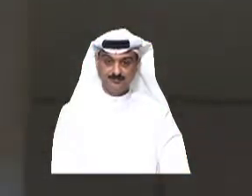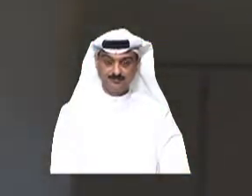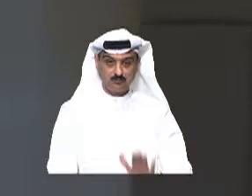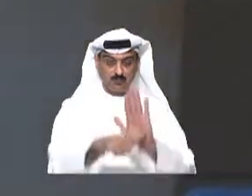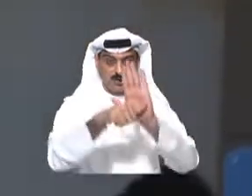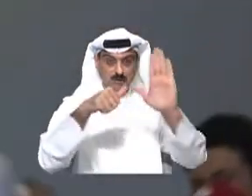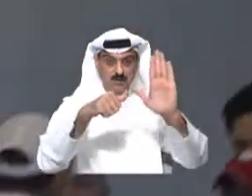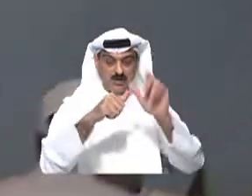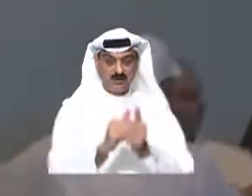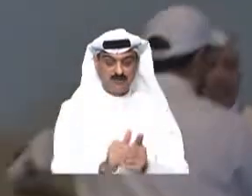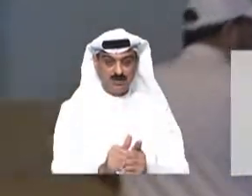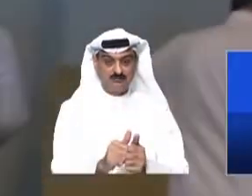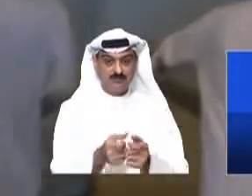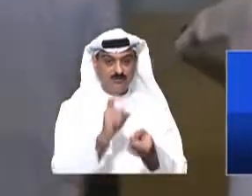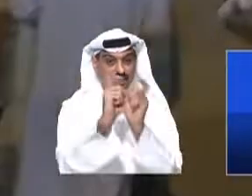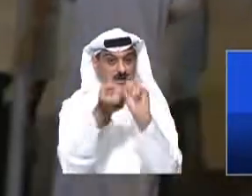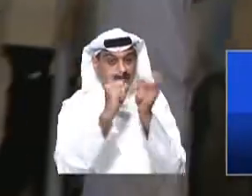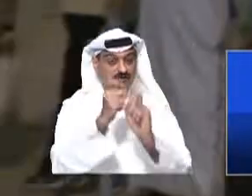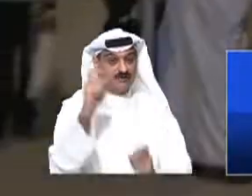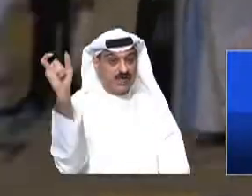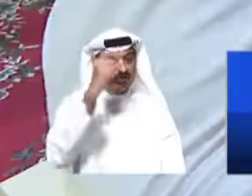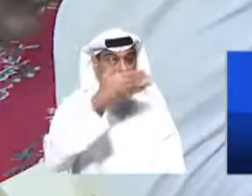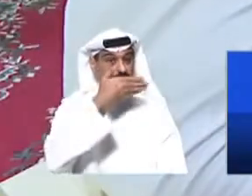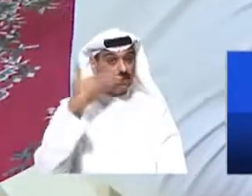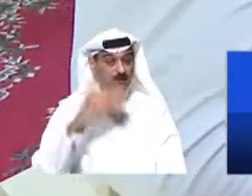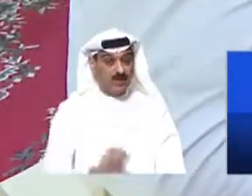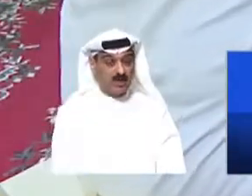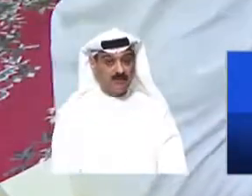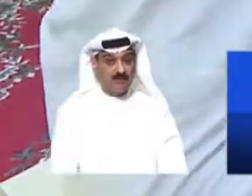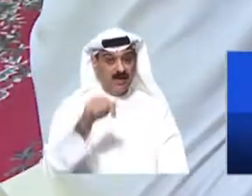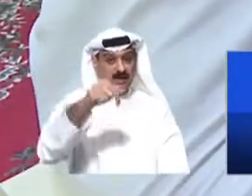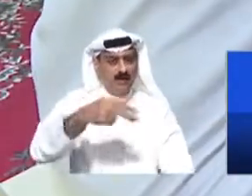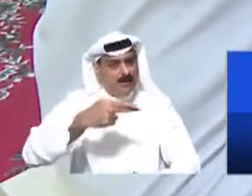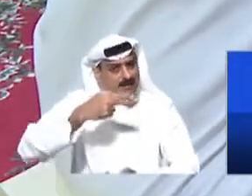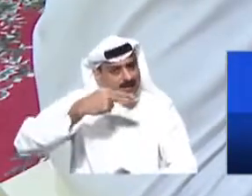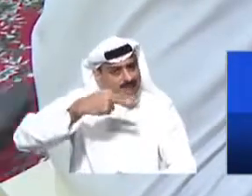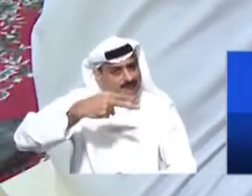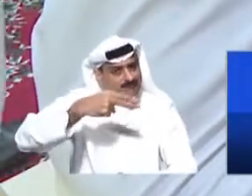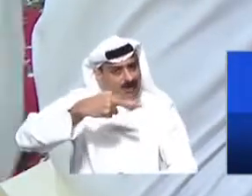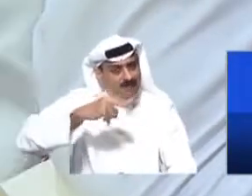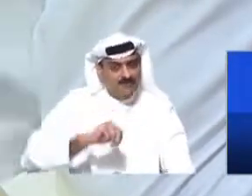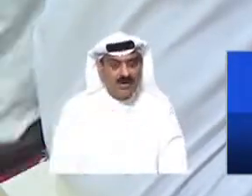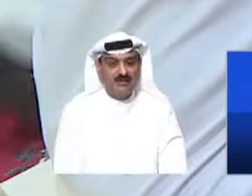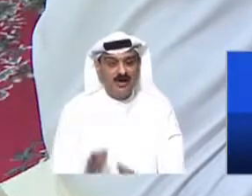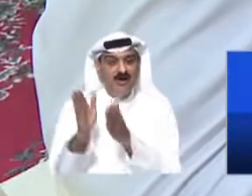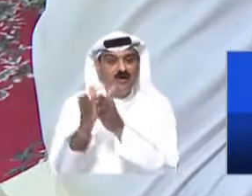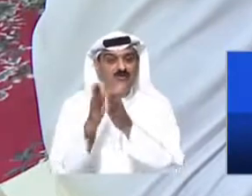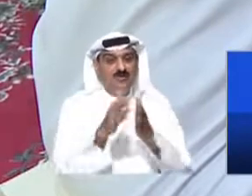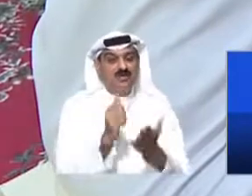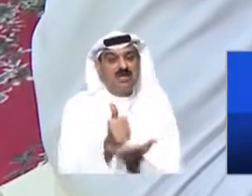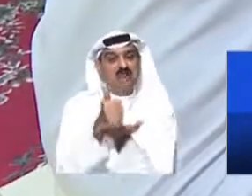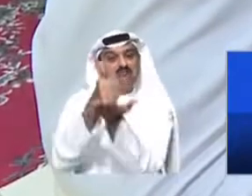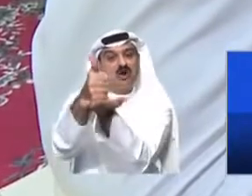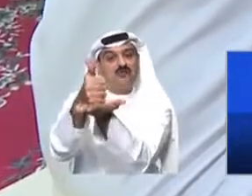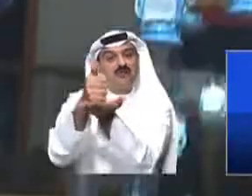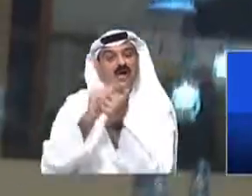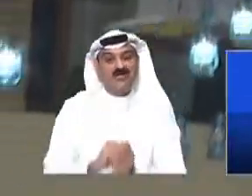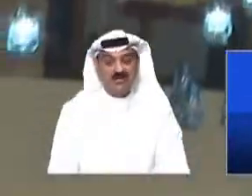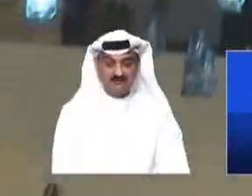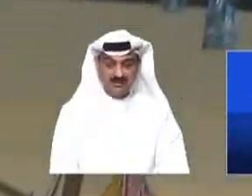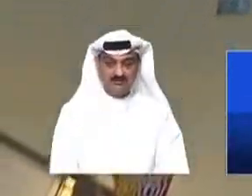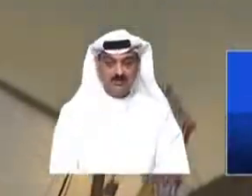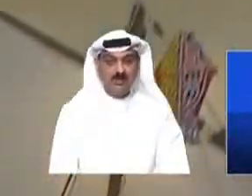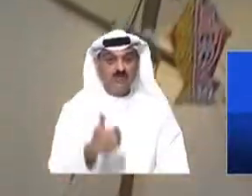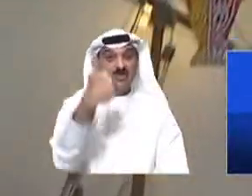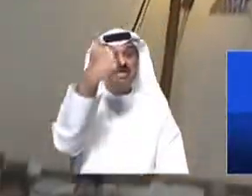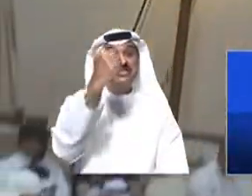انطلقت فعاليات البطولة الرمضانية للألعاب الشعبية التي ينظمها مركز العمل التطوعي وفريق الموروث الكويتي بمشاركة 600